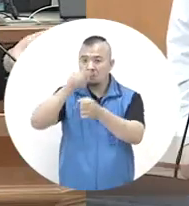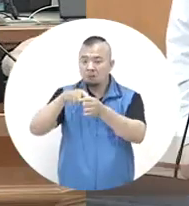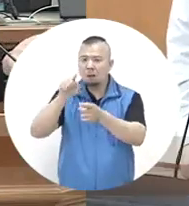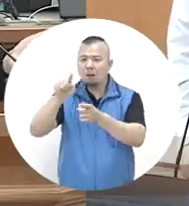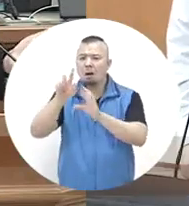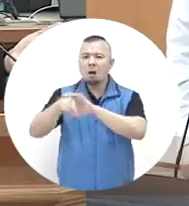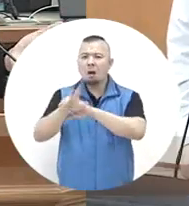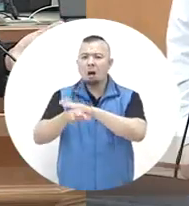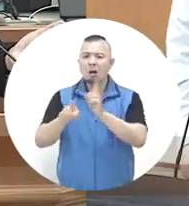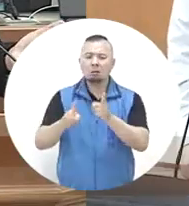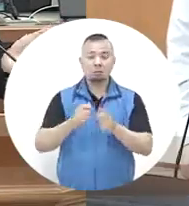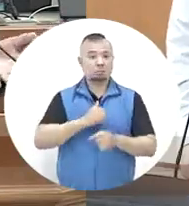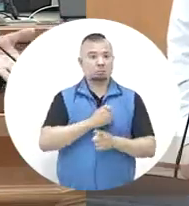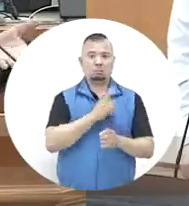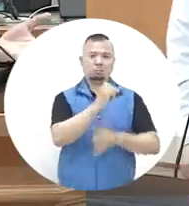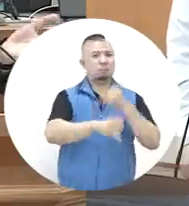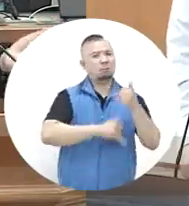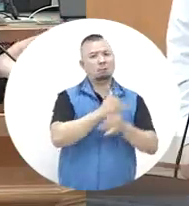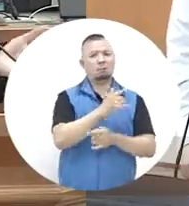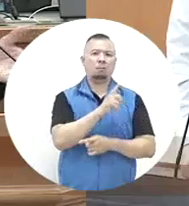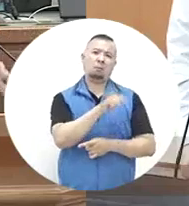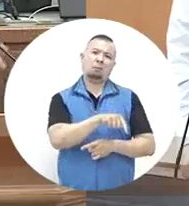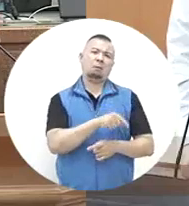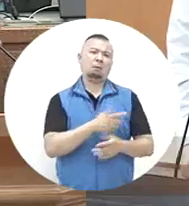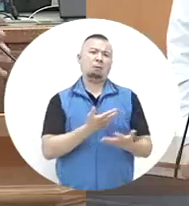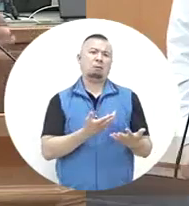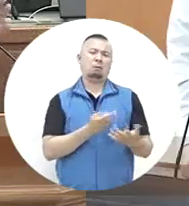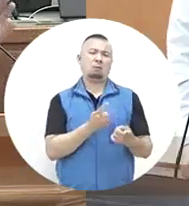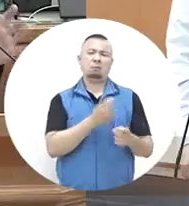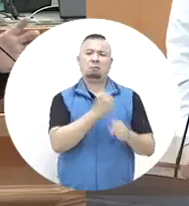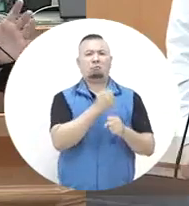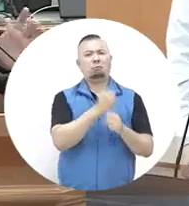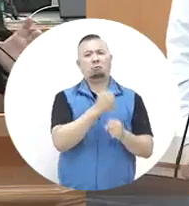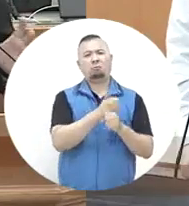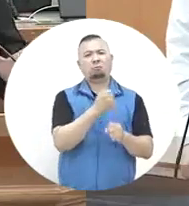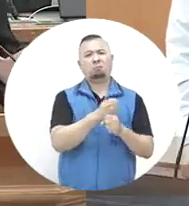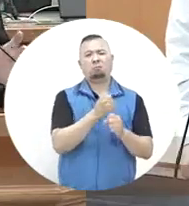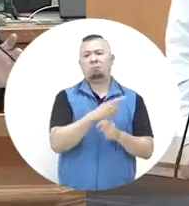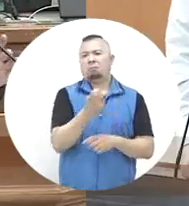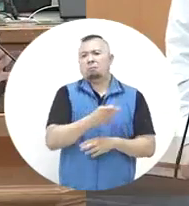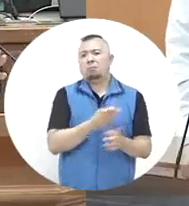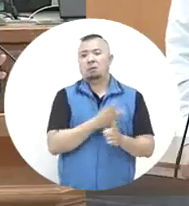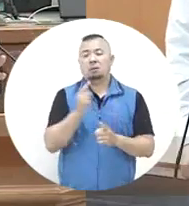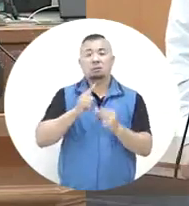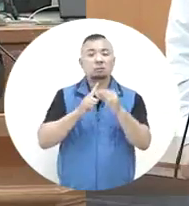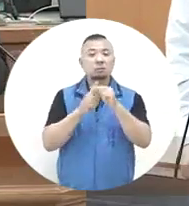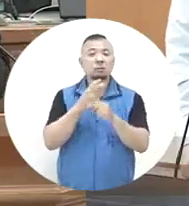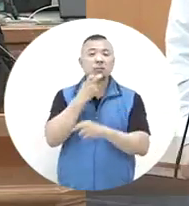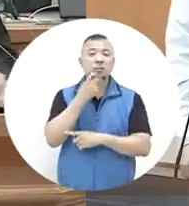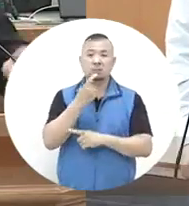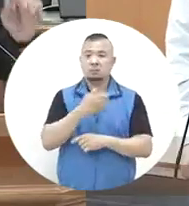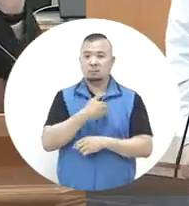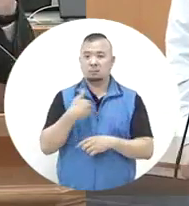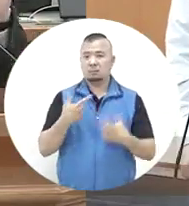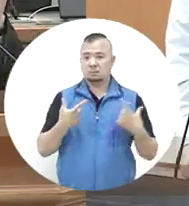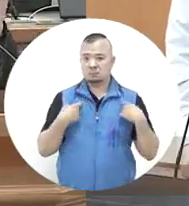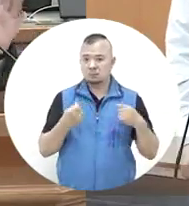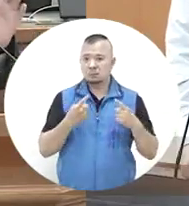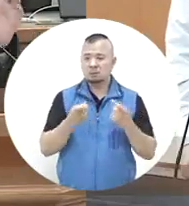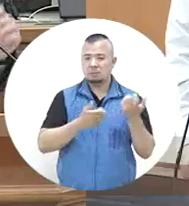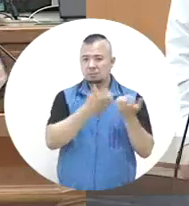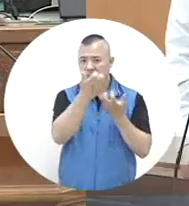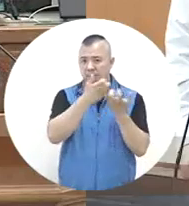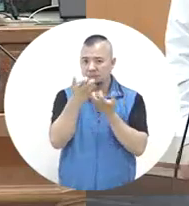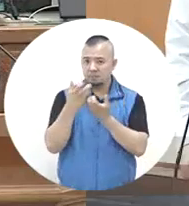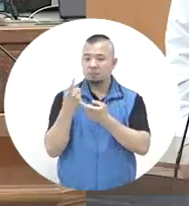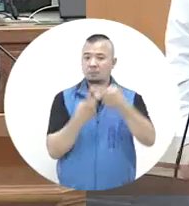段的距离嘛，那完全做不到的事。所以你中央在做能源配比的时候，你要想想看，在当